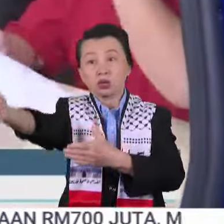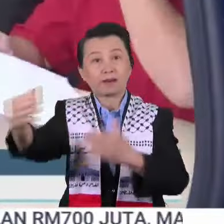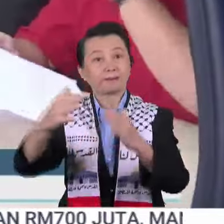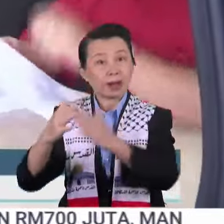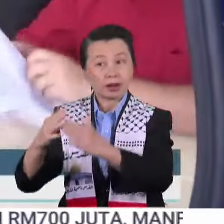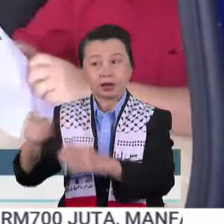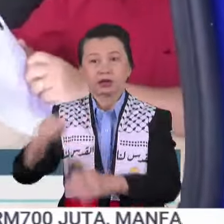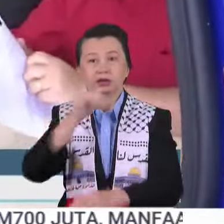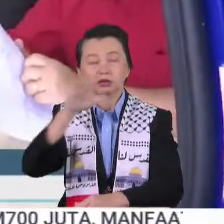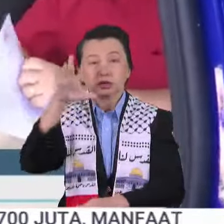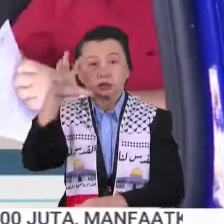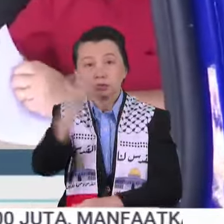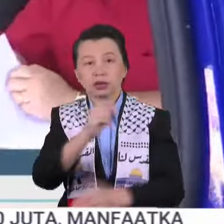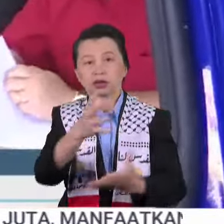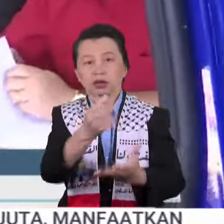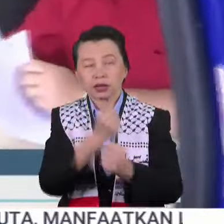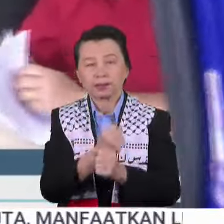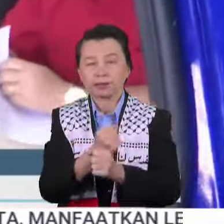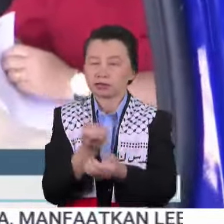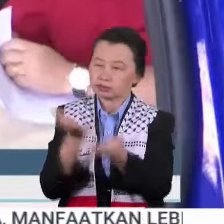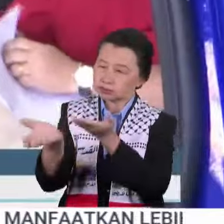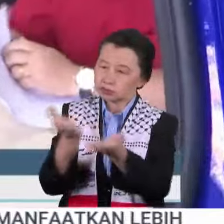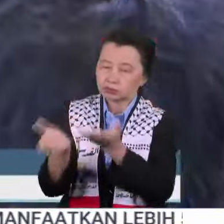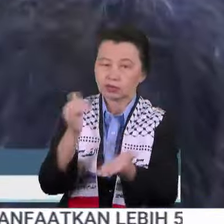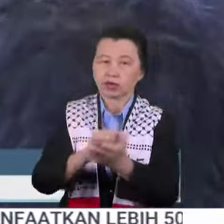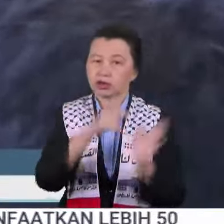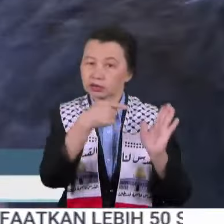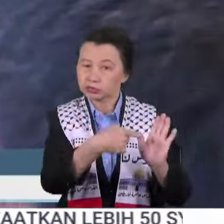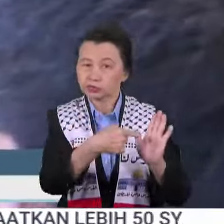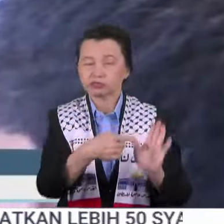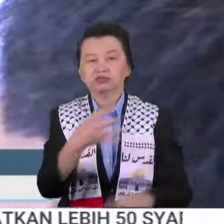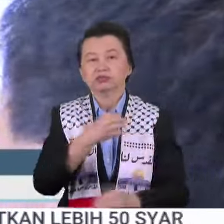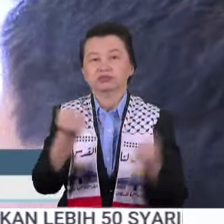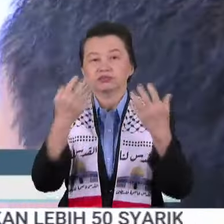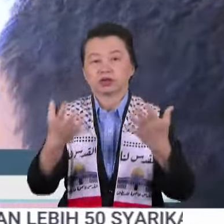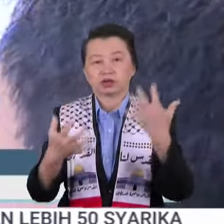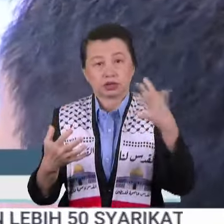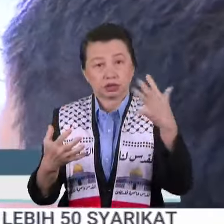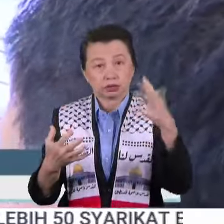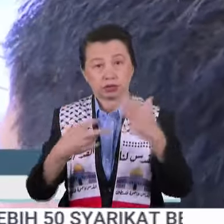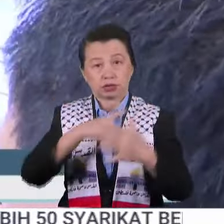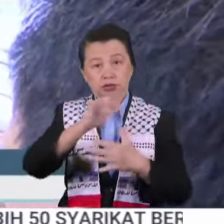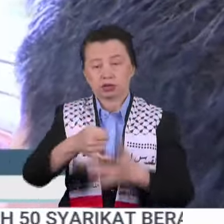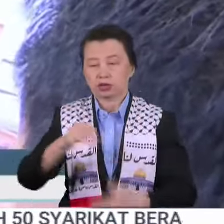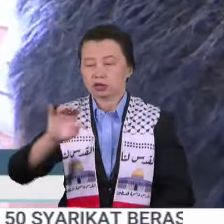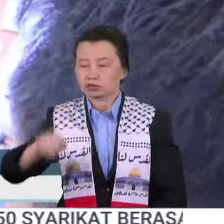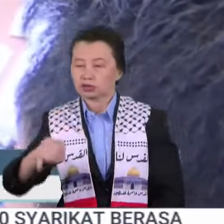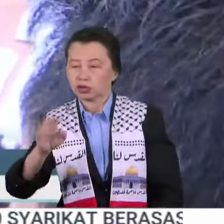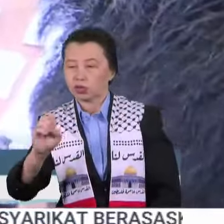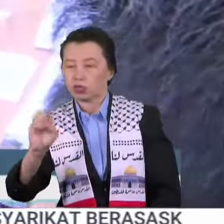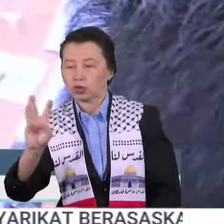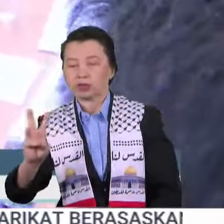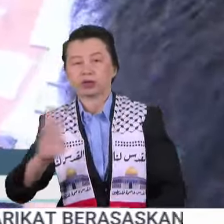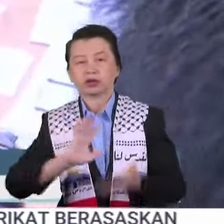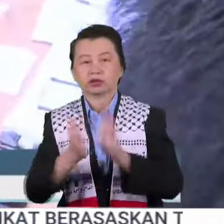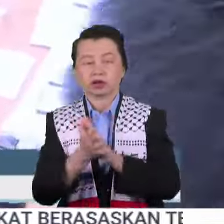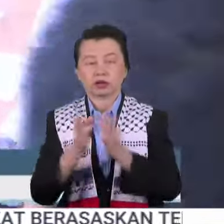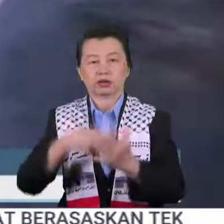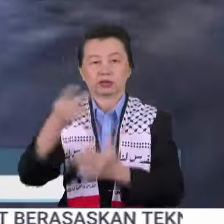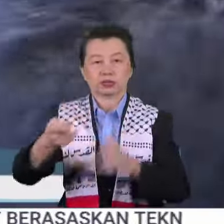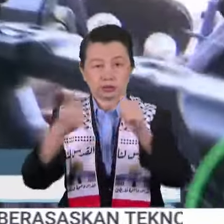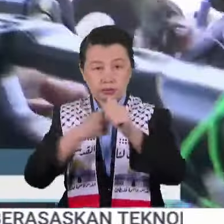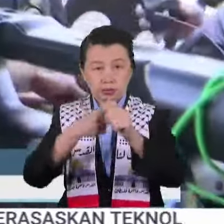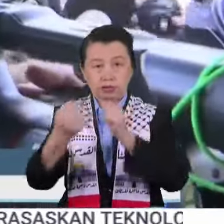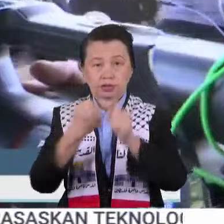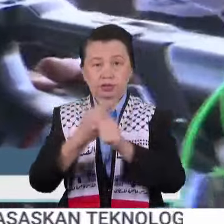bandar tidak tercicir mendapat perkhidmatan tersebut. Sebanyak 15 program JOW akan dijadikan program rintis